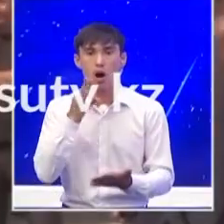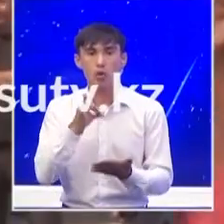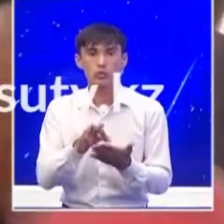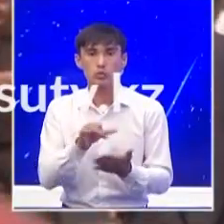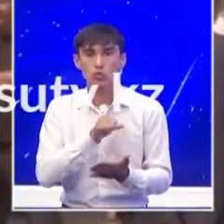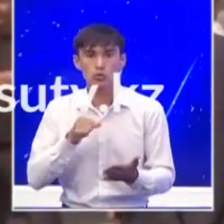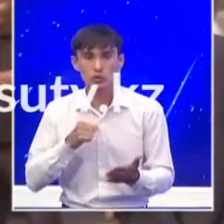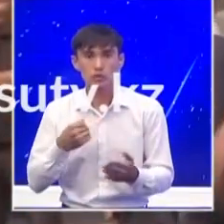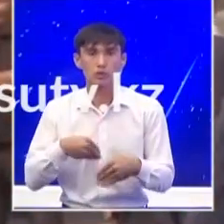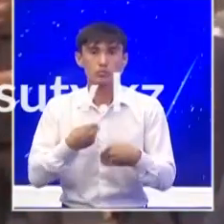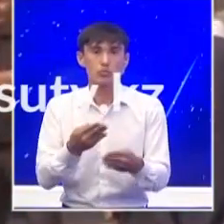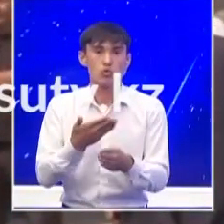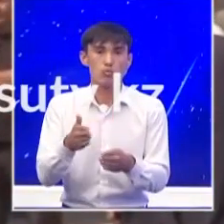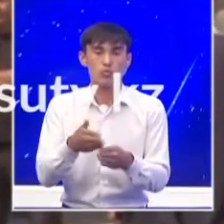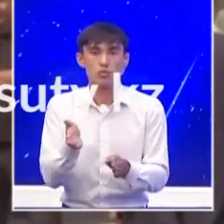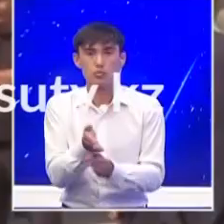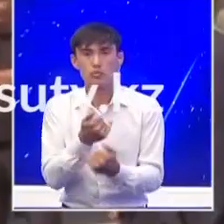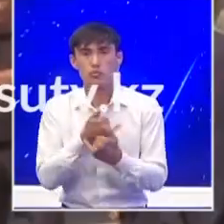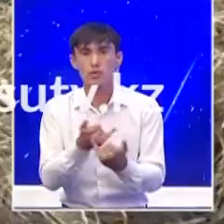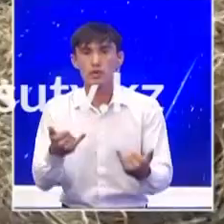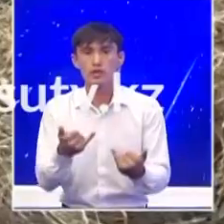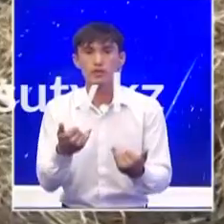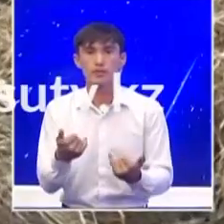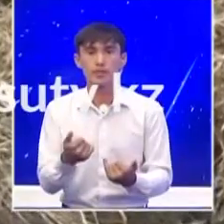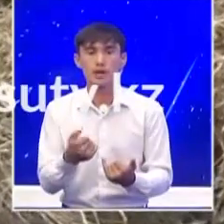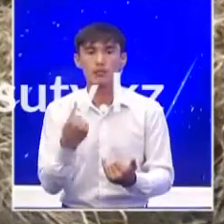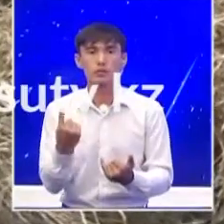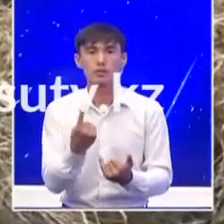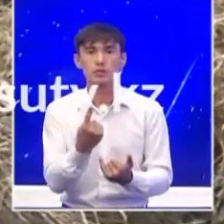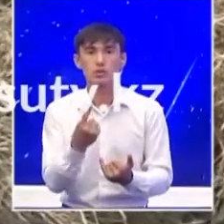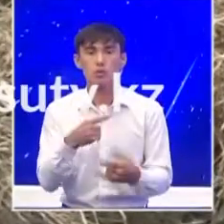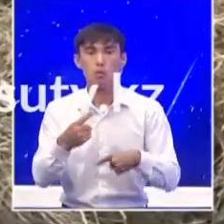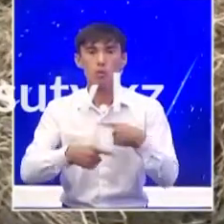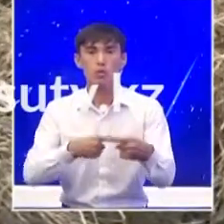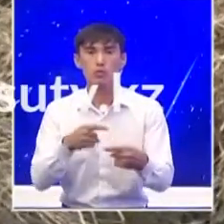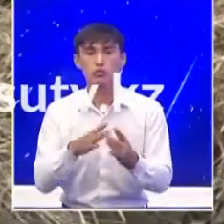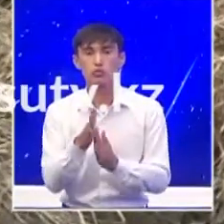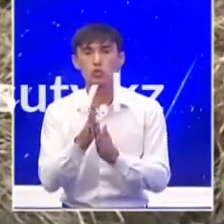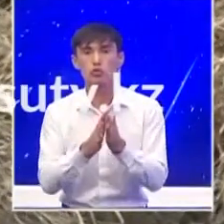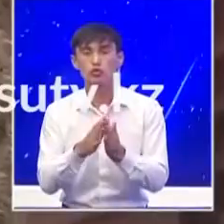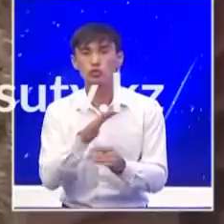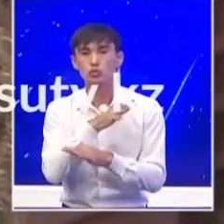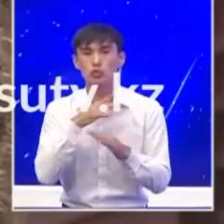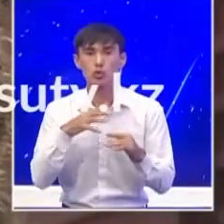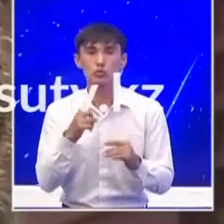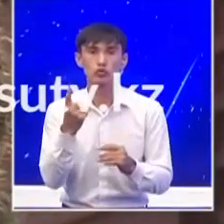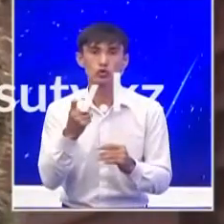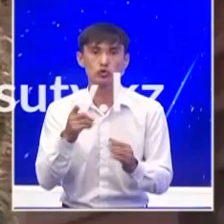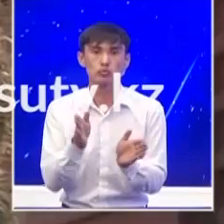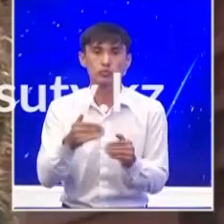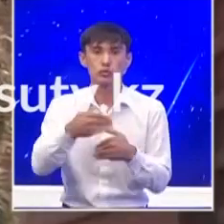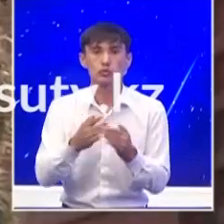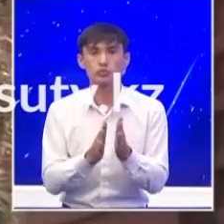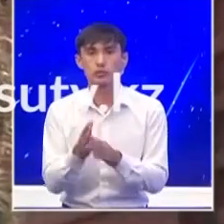жырып қолдағысын бөліп берді. Ең болмағаны бірер орам жоңышқа мен дем берсе, неше жүздеген шөп престерін әкеліп